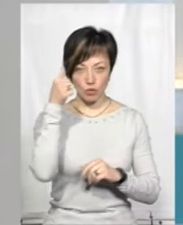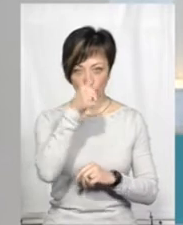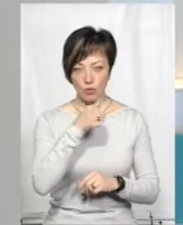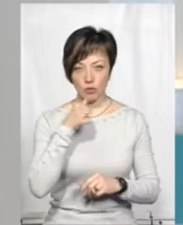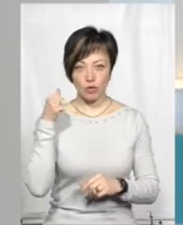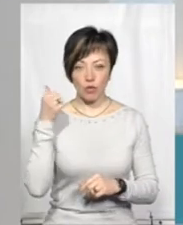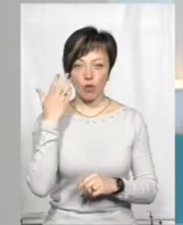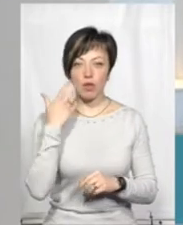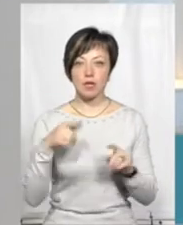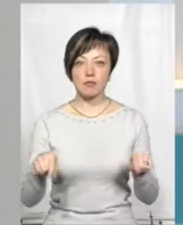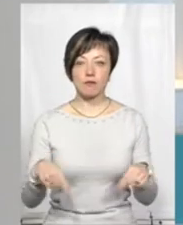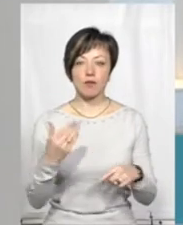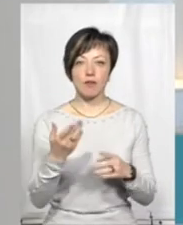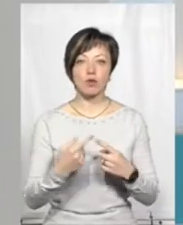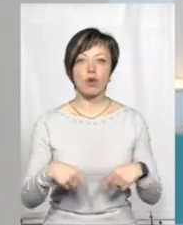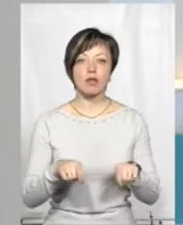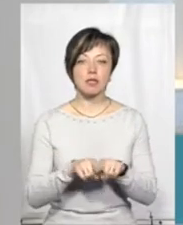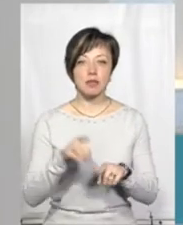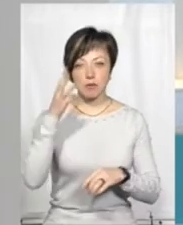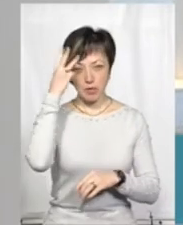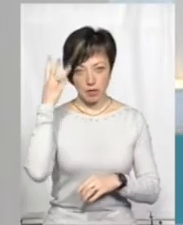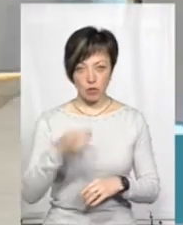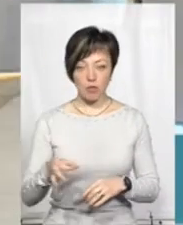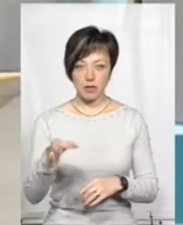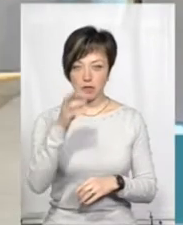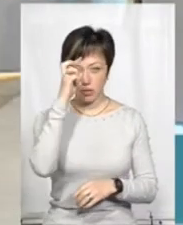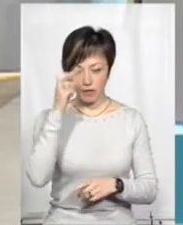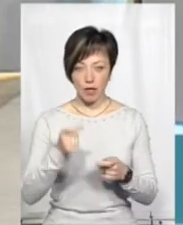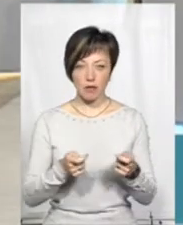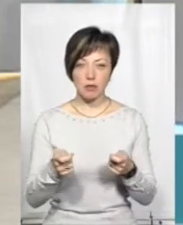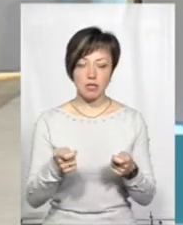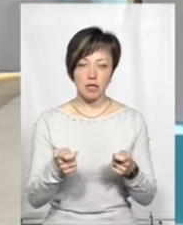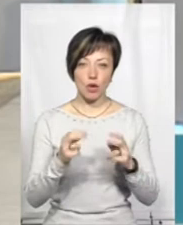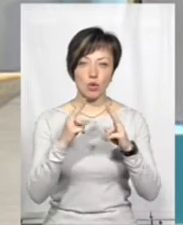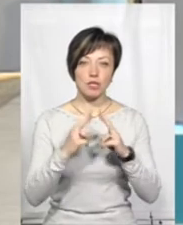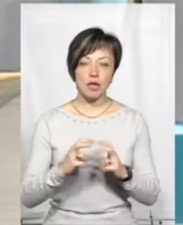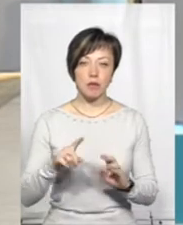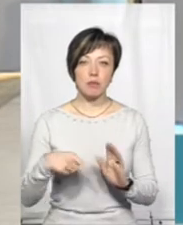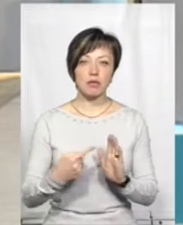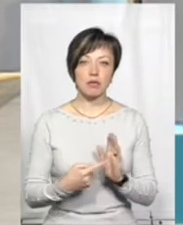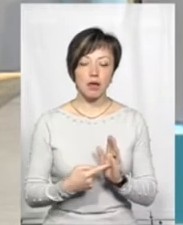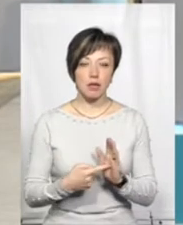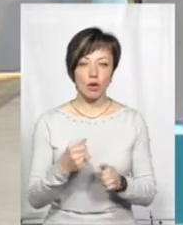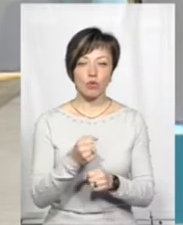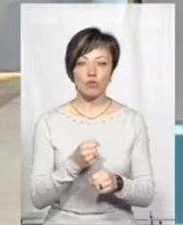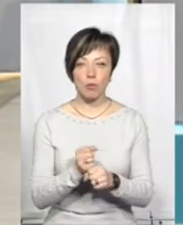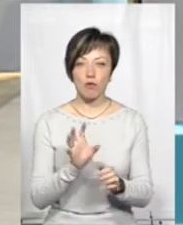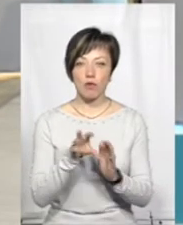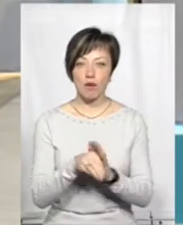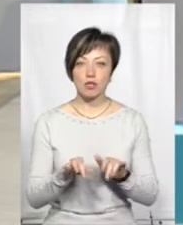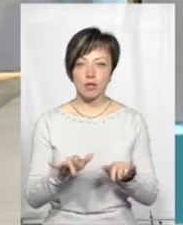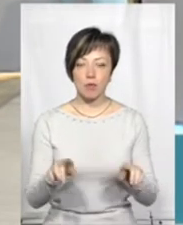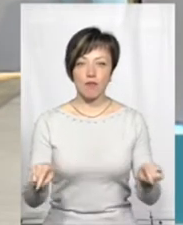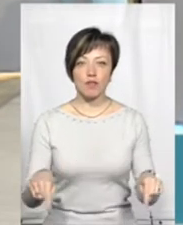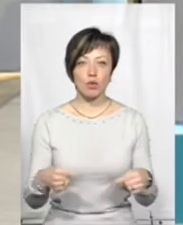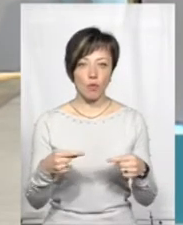того року, коли створена ваша організація, в Хмельницькій обласній державній адміністрації розглядали питання розробки і впровадження заходів